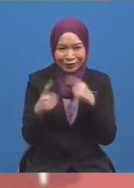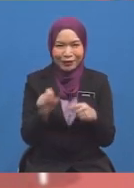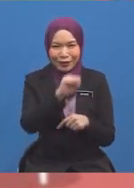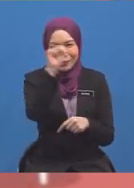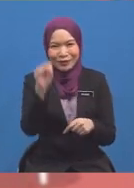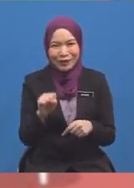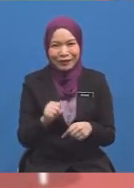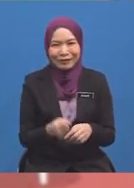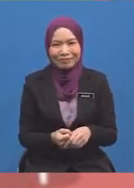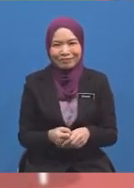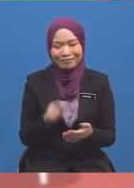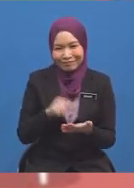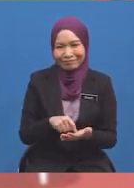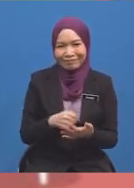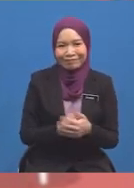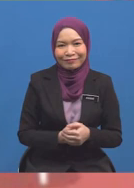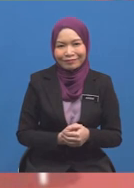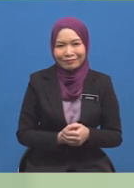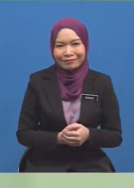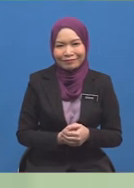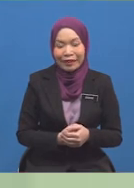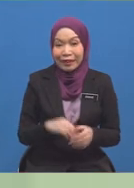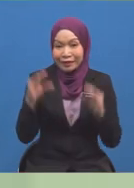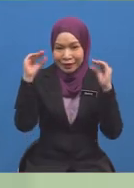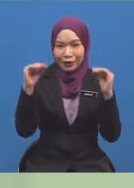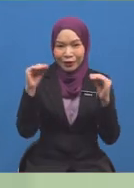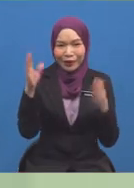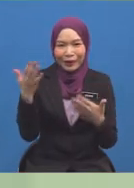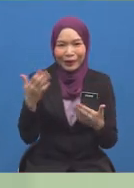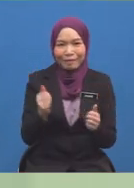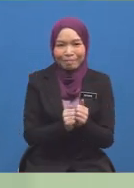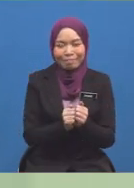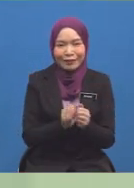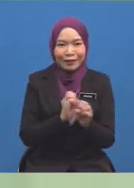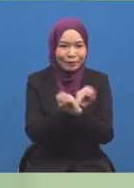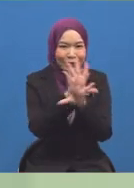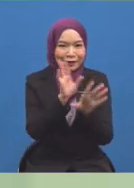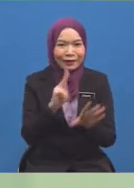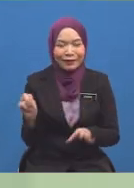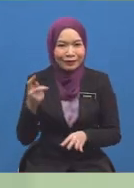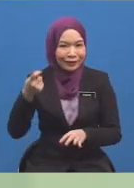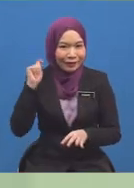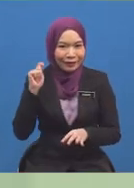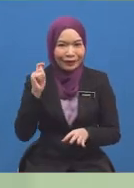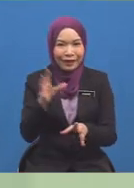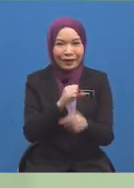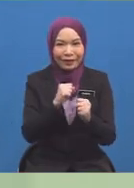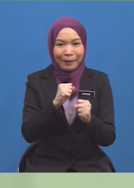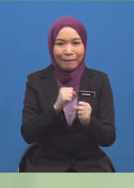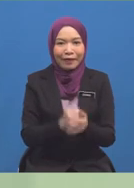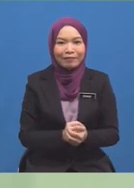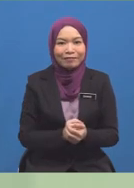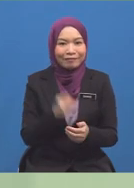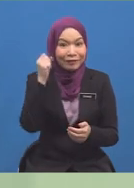soal-soal and tersebut Jinggo harap dengan penerangan sebentar tadi Hai dapat